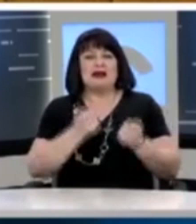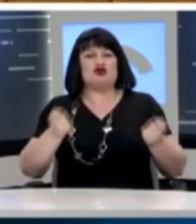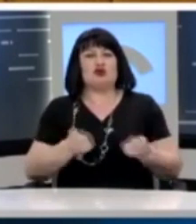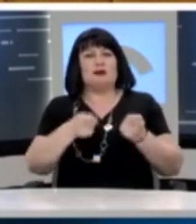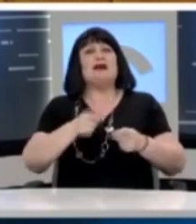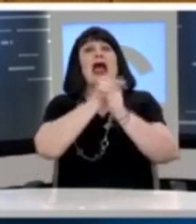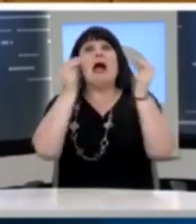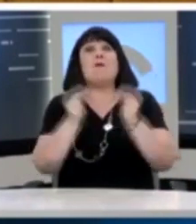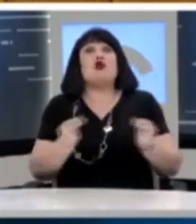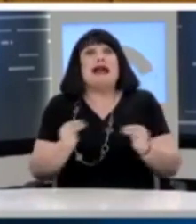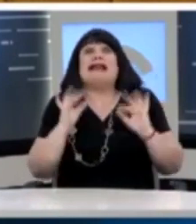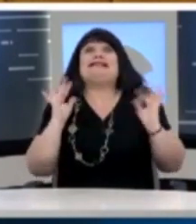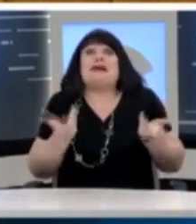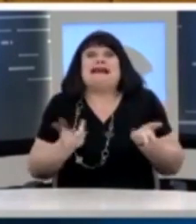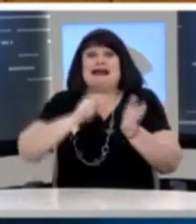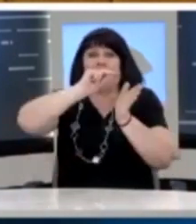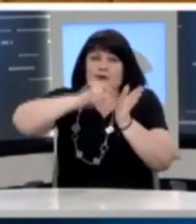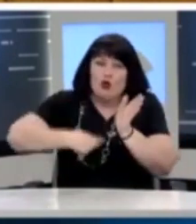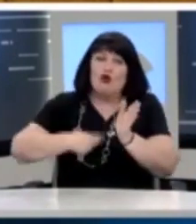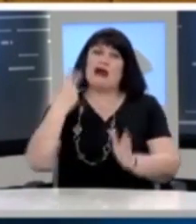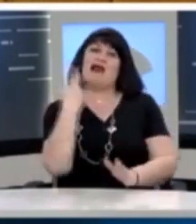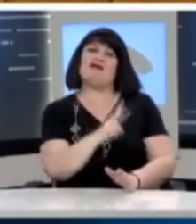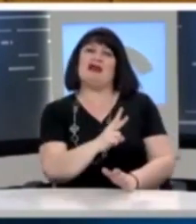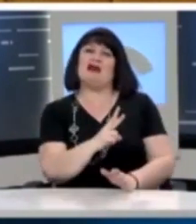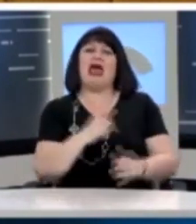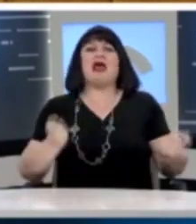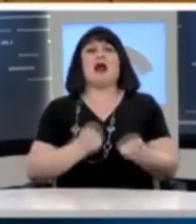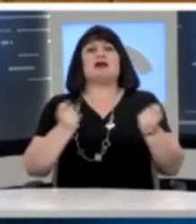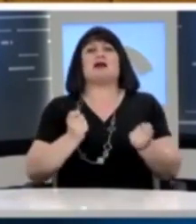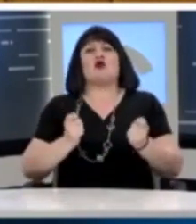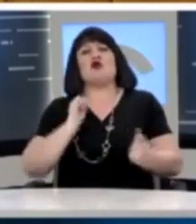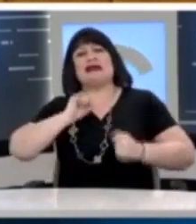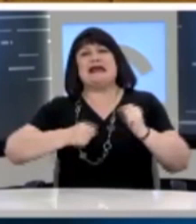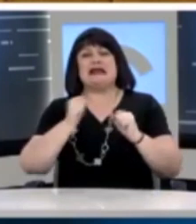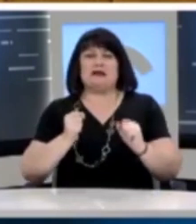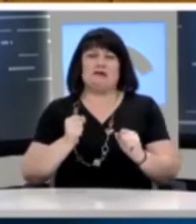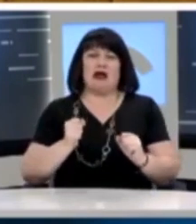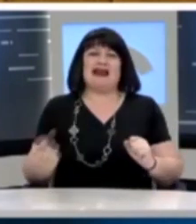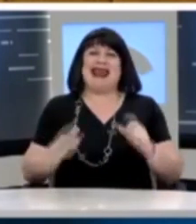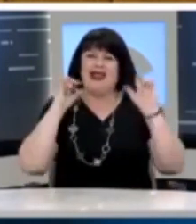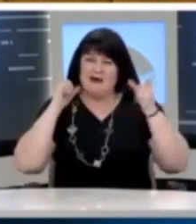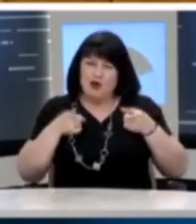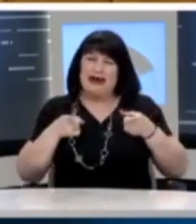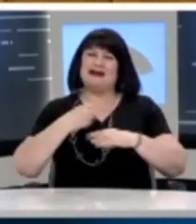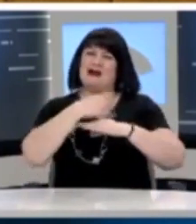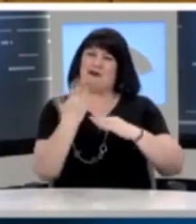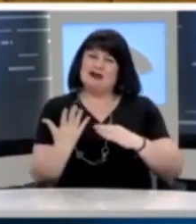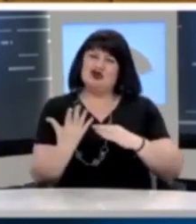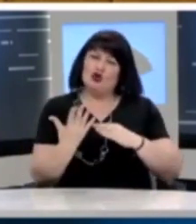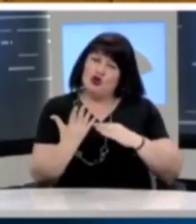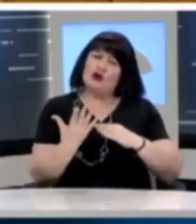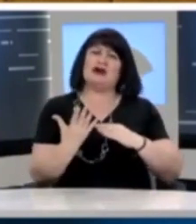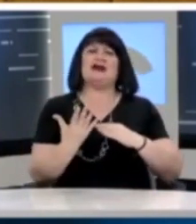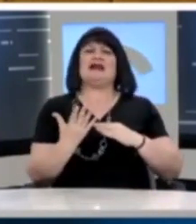είναι αποτέλεσμα της υπογραφής των στελεχών σας στο εργατικό κίνημα. Στελέχη της Νέας Δημοκρατίας, του ΠΑΣΟΚ και του